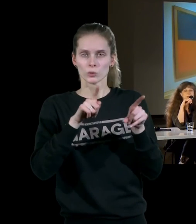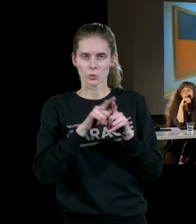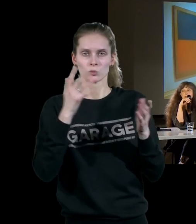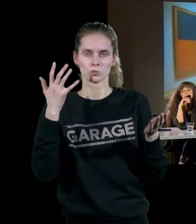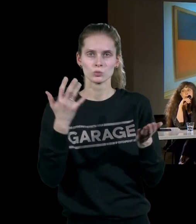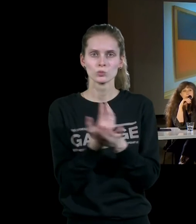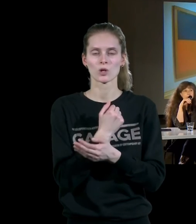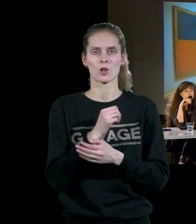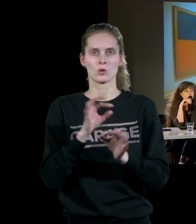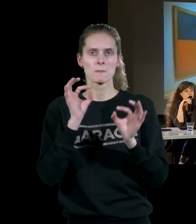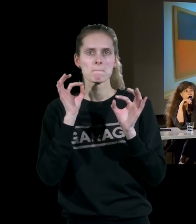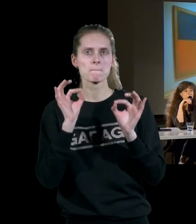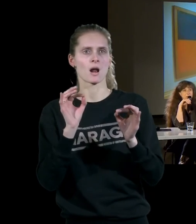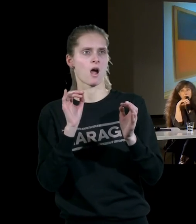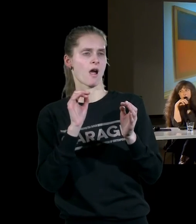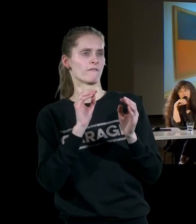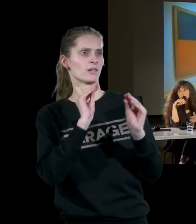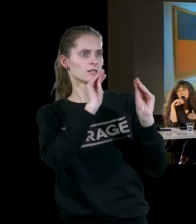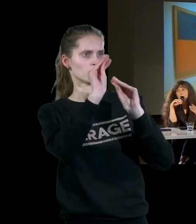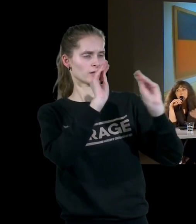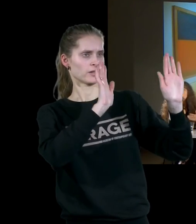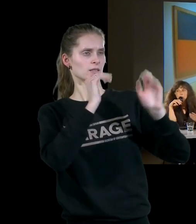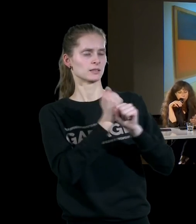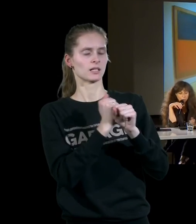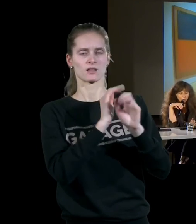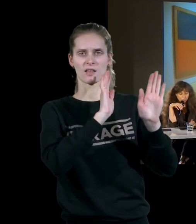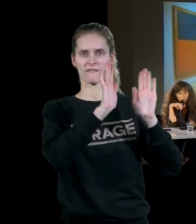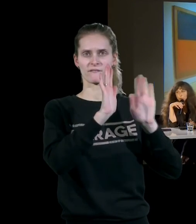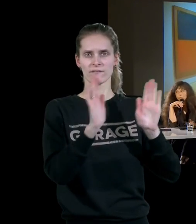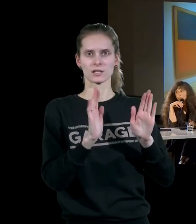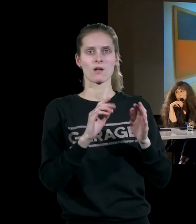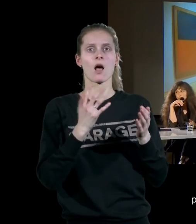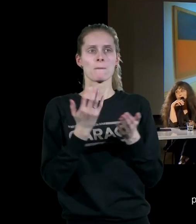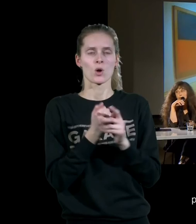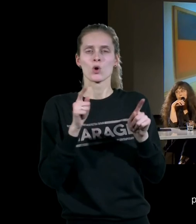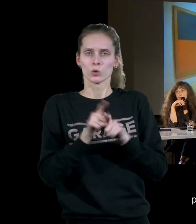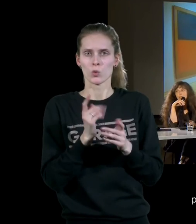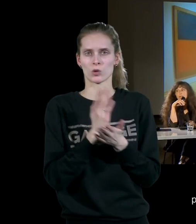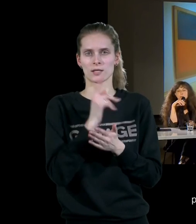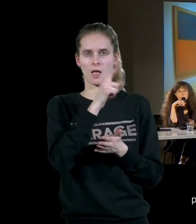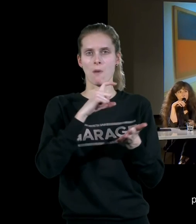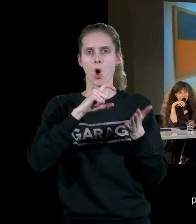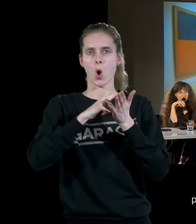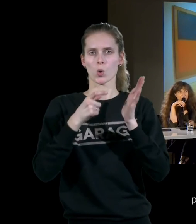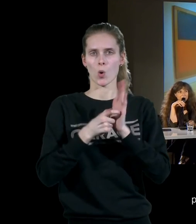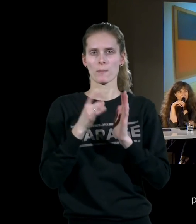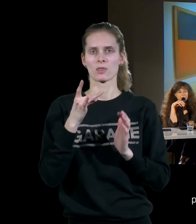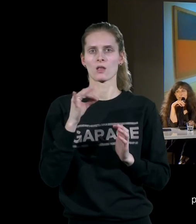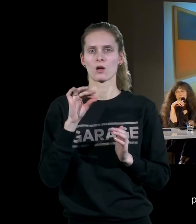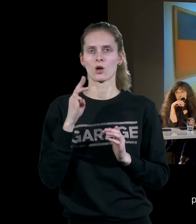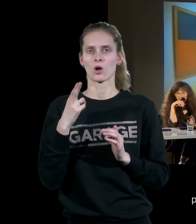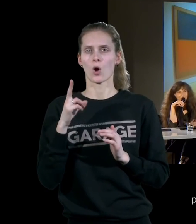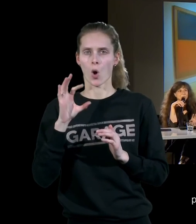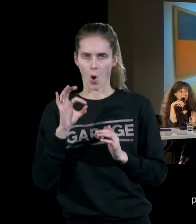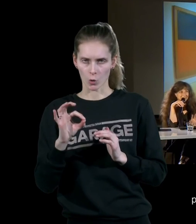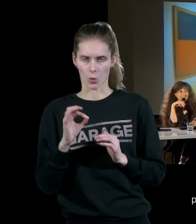и где он предложил не ряд картин, а именно такую комнату, Ротко, комнату, в которой картины повешены